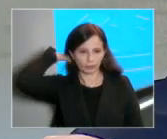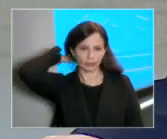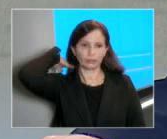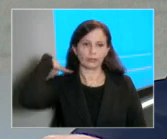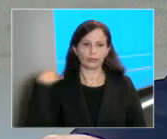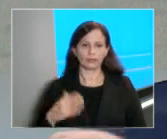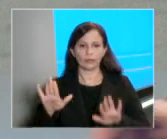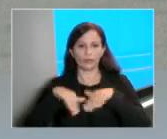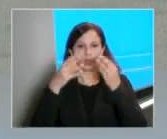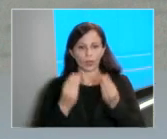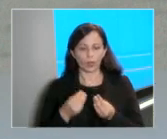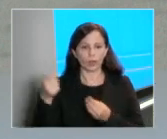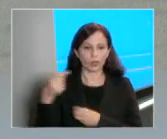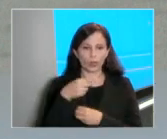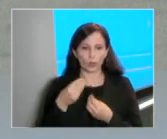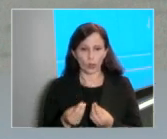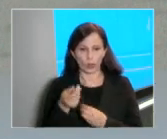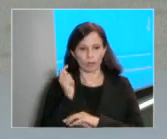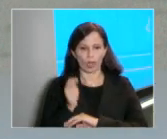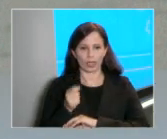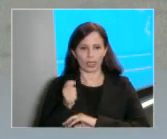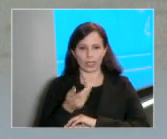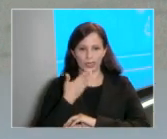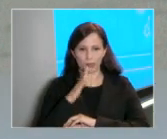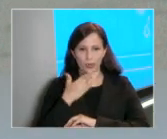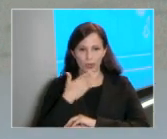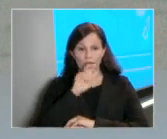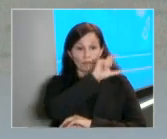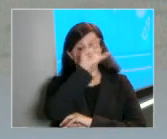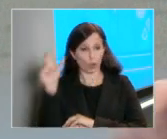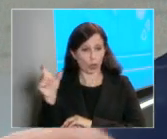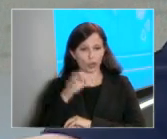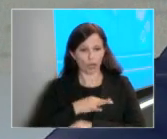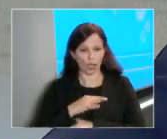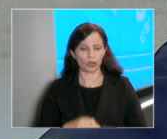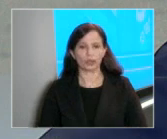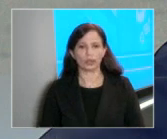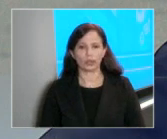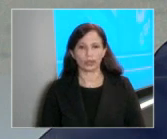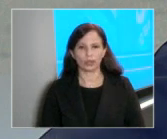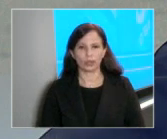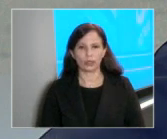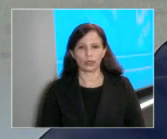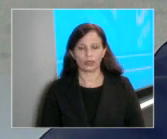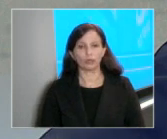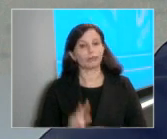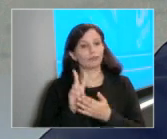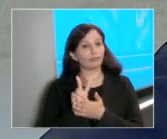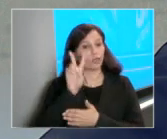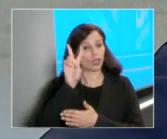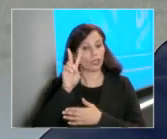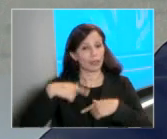בוקר טוב לכם, שבוע טוב, משכן הכנסת בירושלים, אלה כותרות המשדר. יום, 12